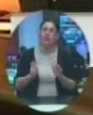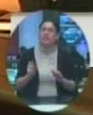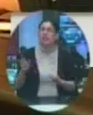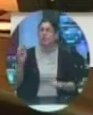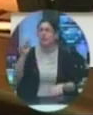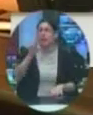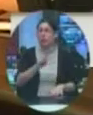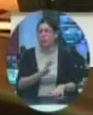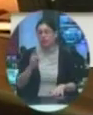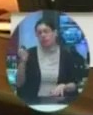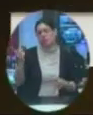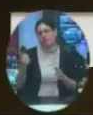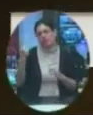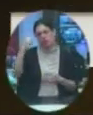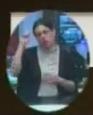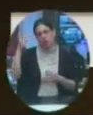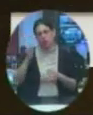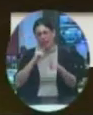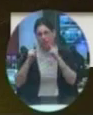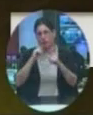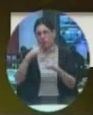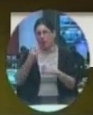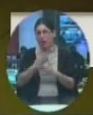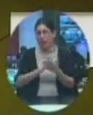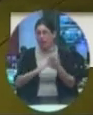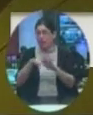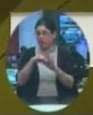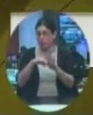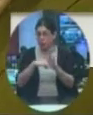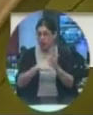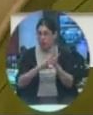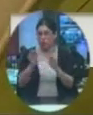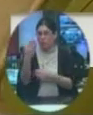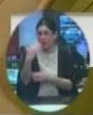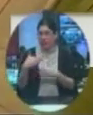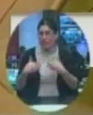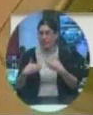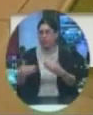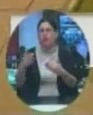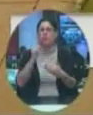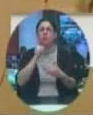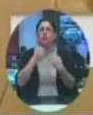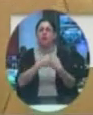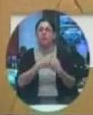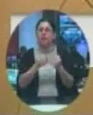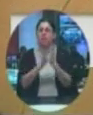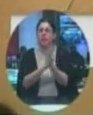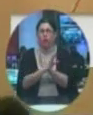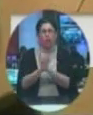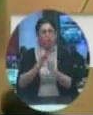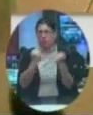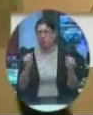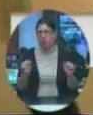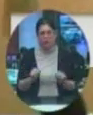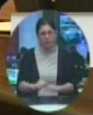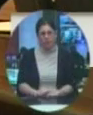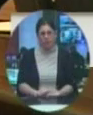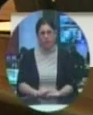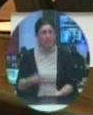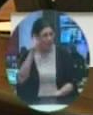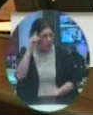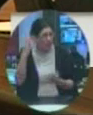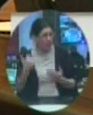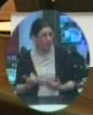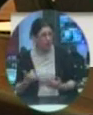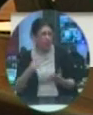מיוזמות הדיון אמרה כי חלק ניכר מהחוקים שהמשטרה קידמה בשם המאבק בטרור אינו דמוקרטי. אתה יודע כמה שוהים